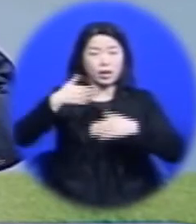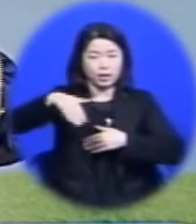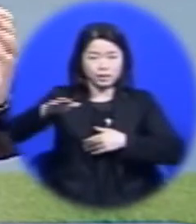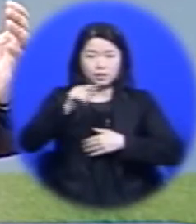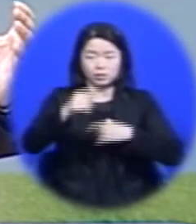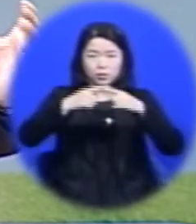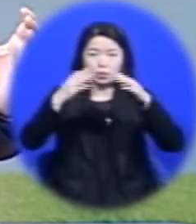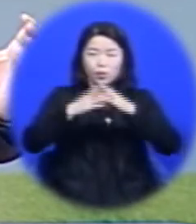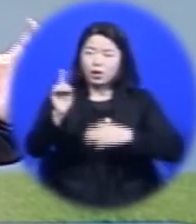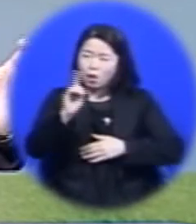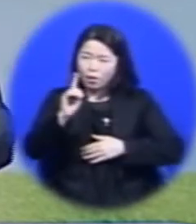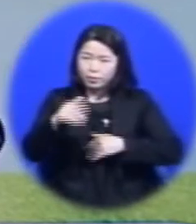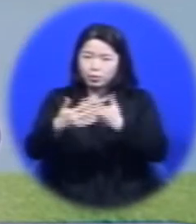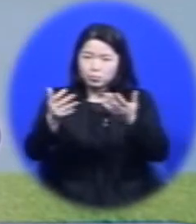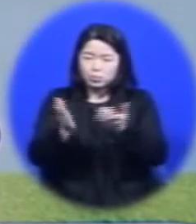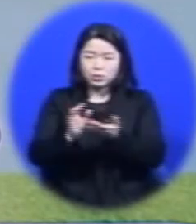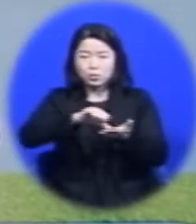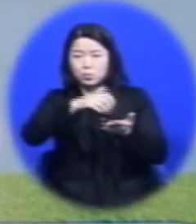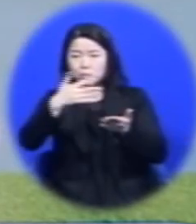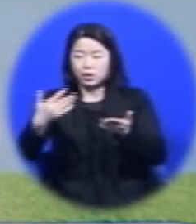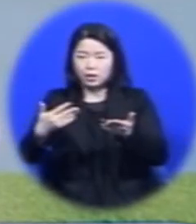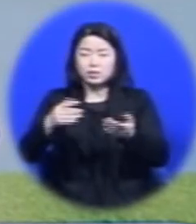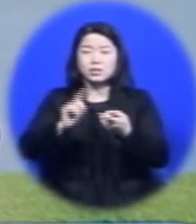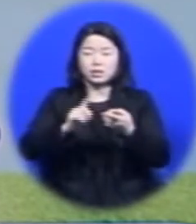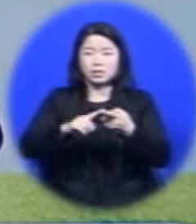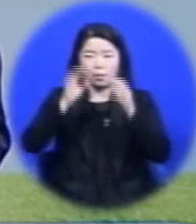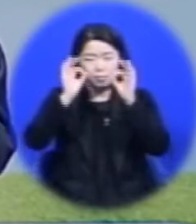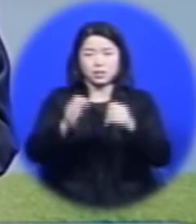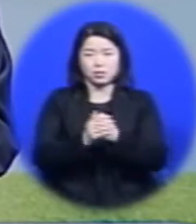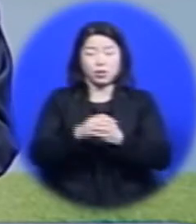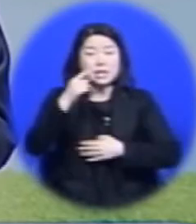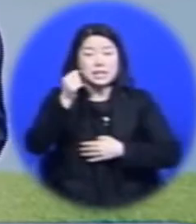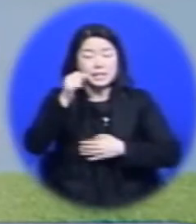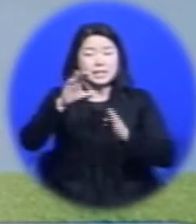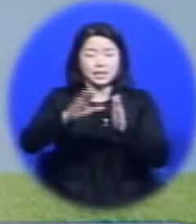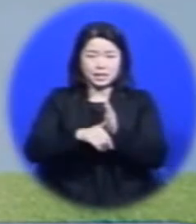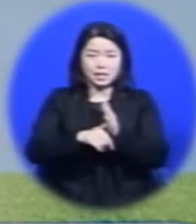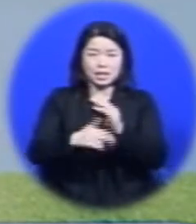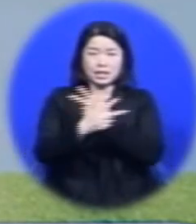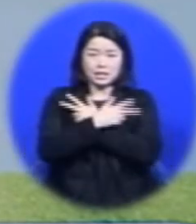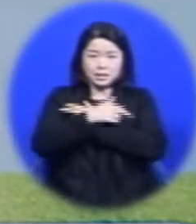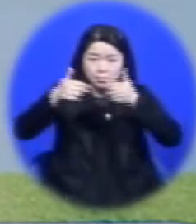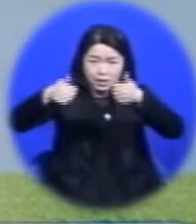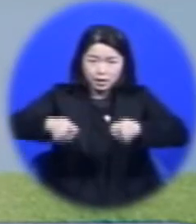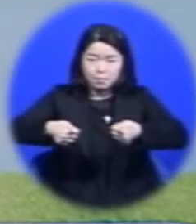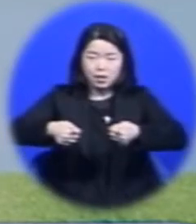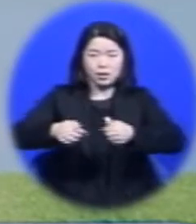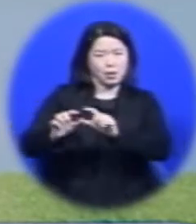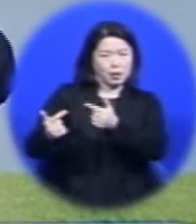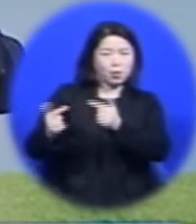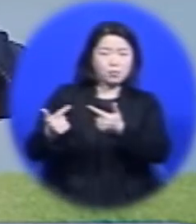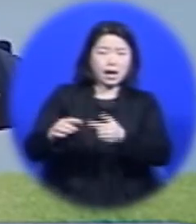교회가 어떤 점에서 유명한 교회 인지를 보았는데 일제시대 때 신사참배를 거 무안